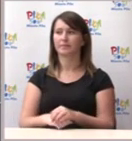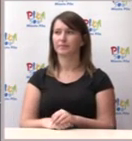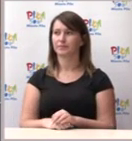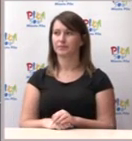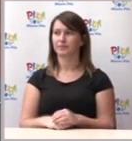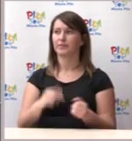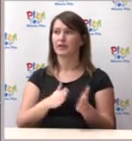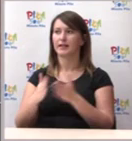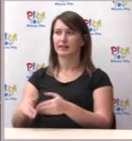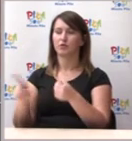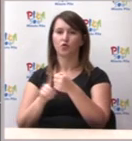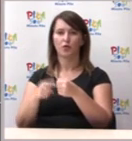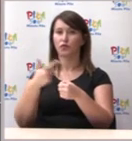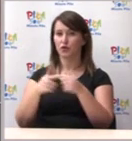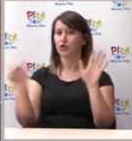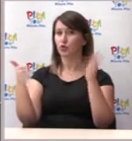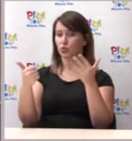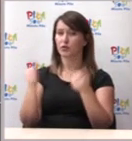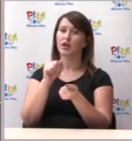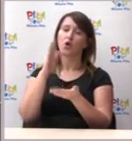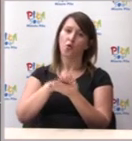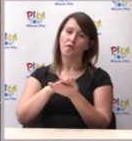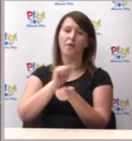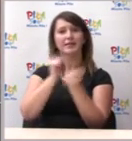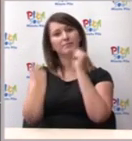W punkcie 26 uchwała zmieniająca uchwałę nr